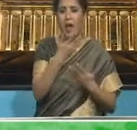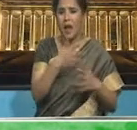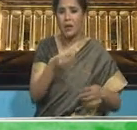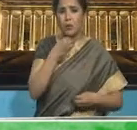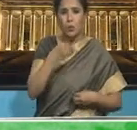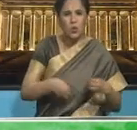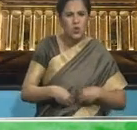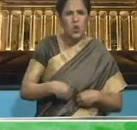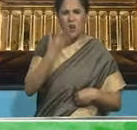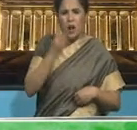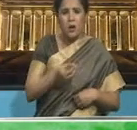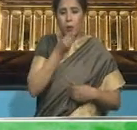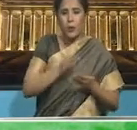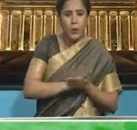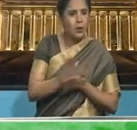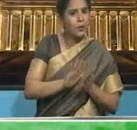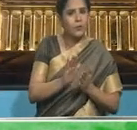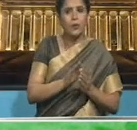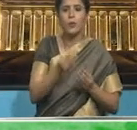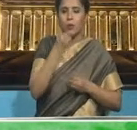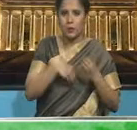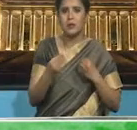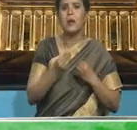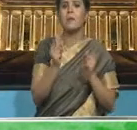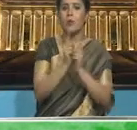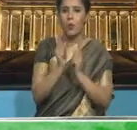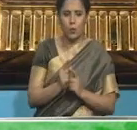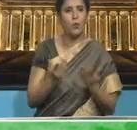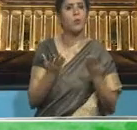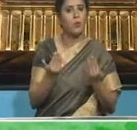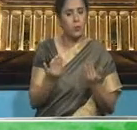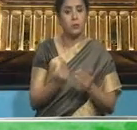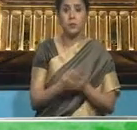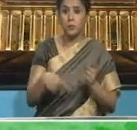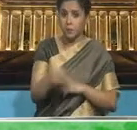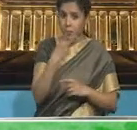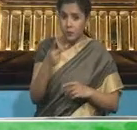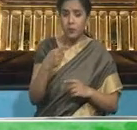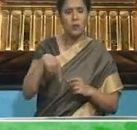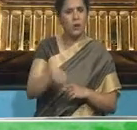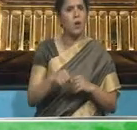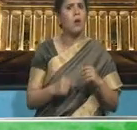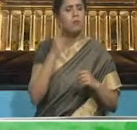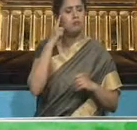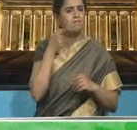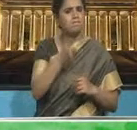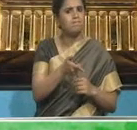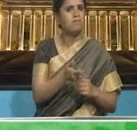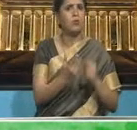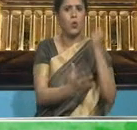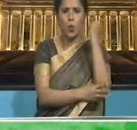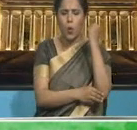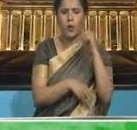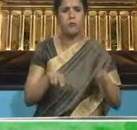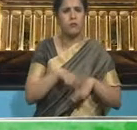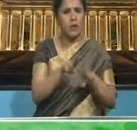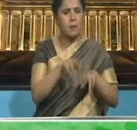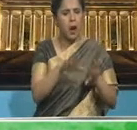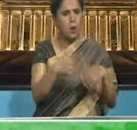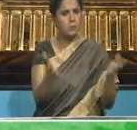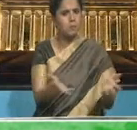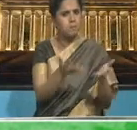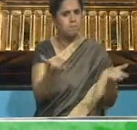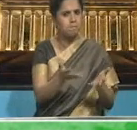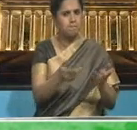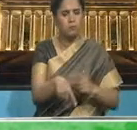नहीं सोना पड़ा। गरीब परिवारों के हित को सर्वोपरि रखते हुए इस योजना की अवधि को बार